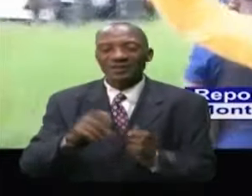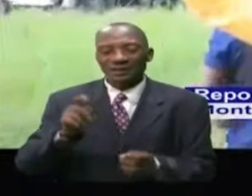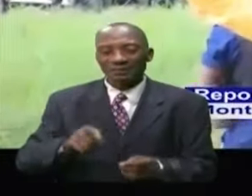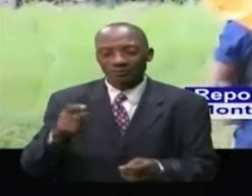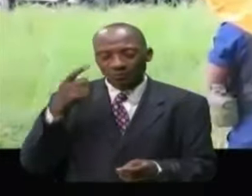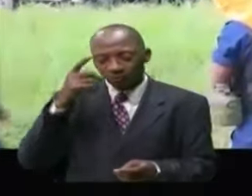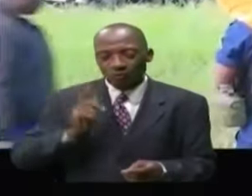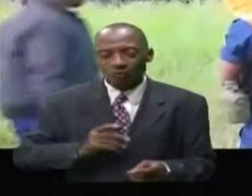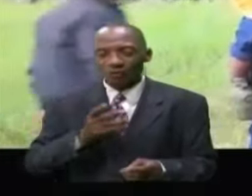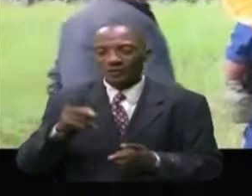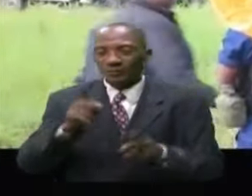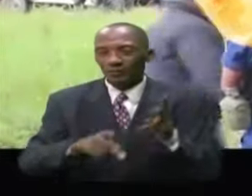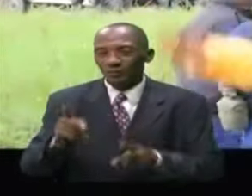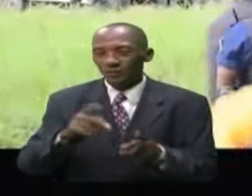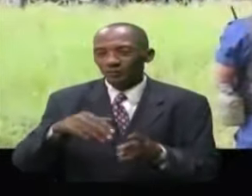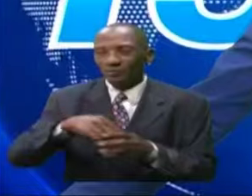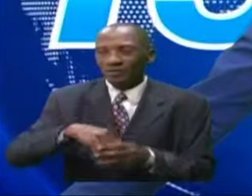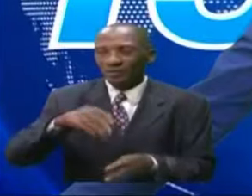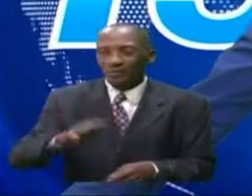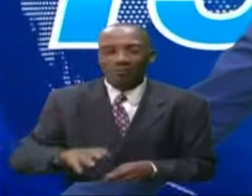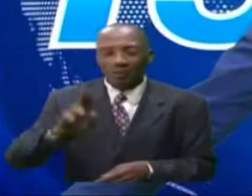Haut-Uele.